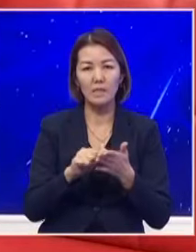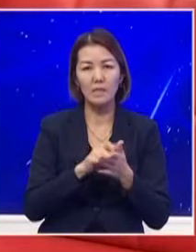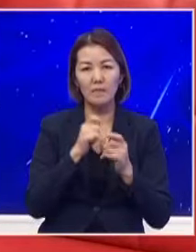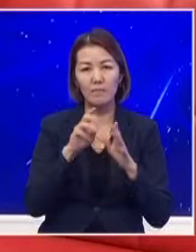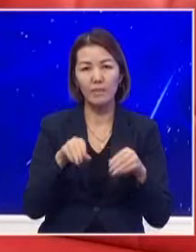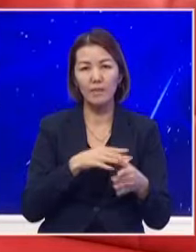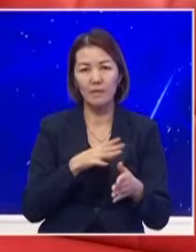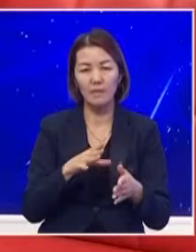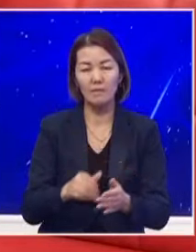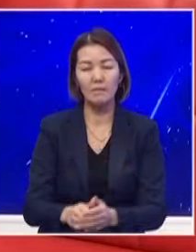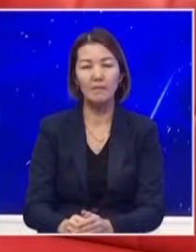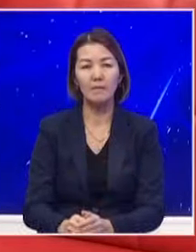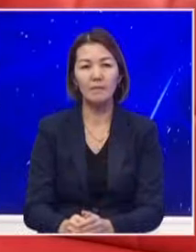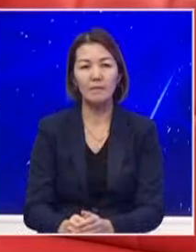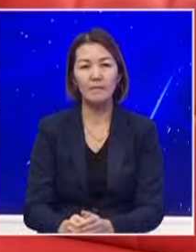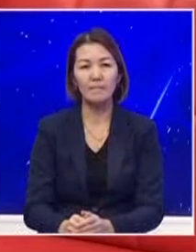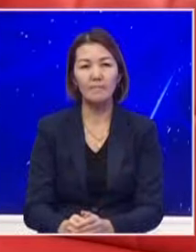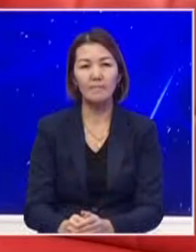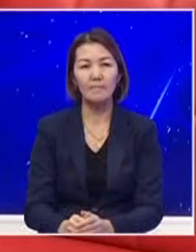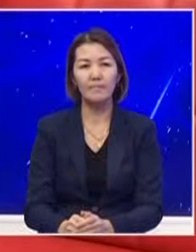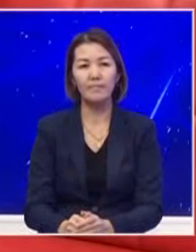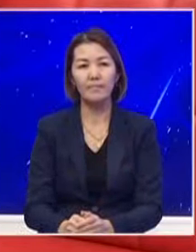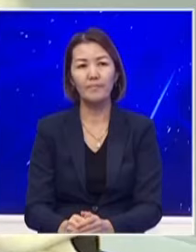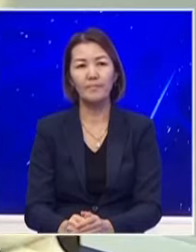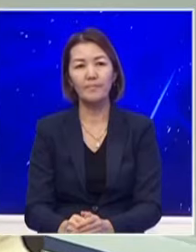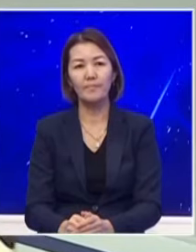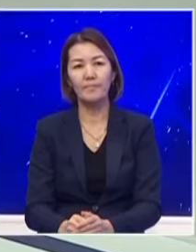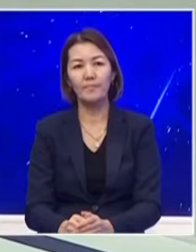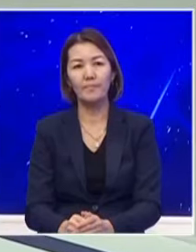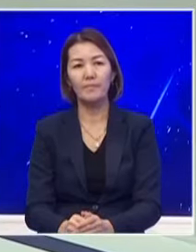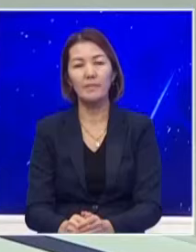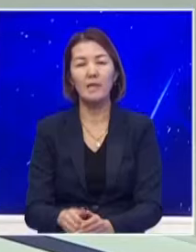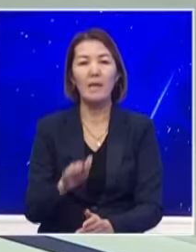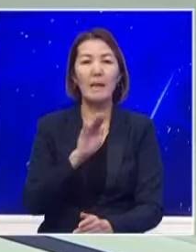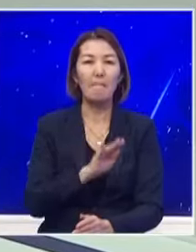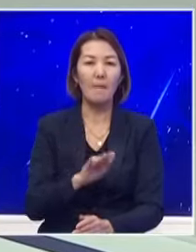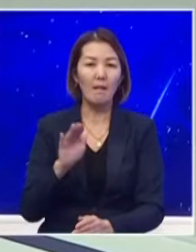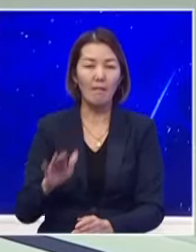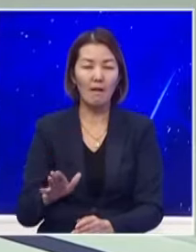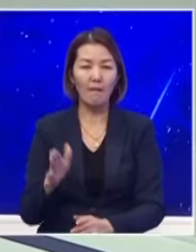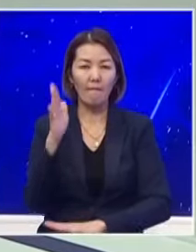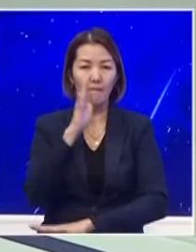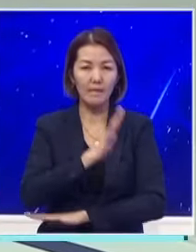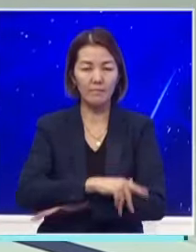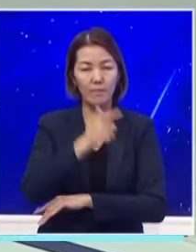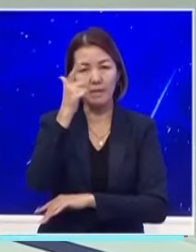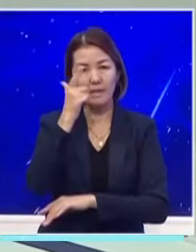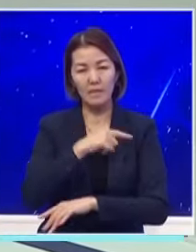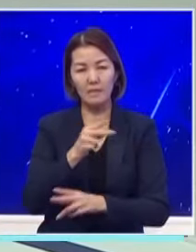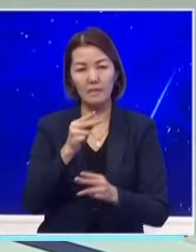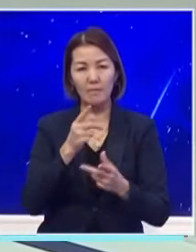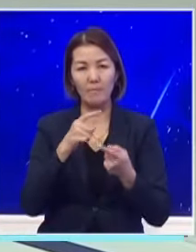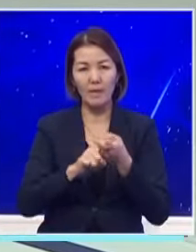арнайы сертификаттар мен марапатталды. Бала тәрбиесіне байланысты жұмыстар ол